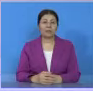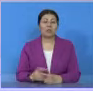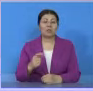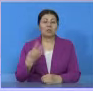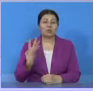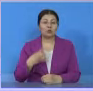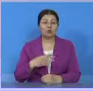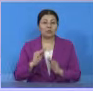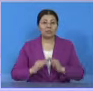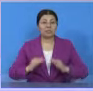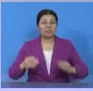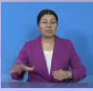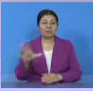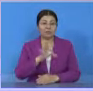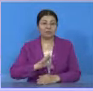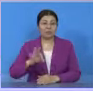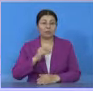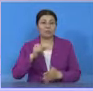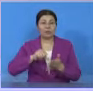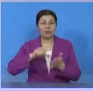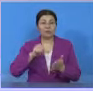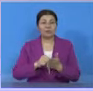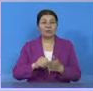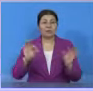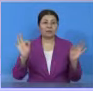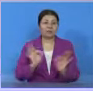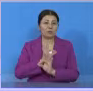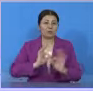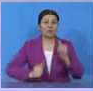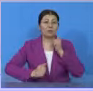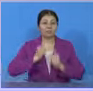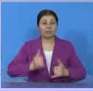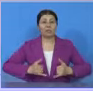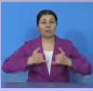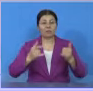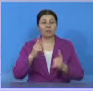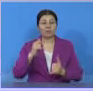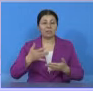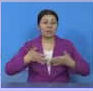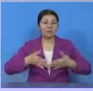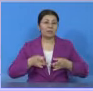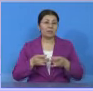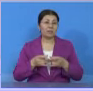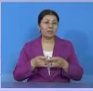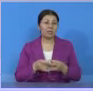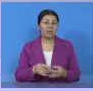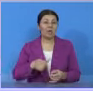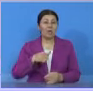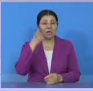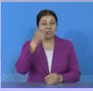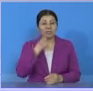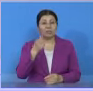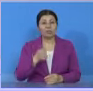140 талантливых детей со всей области приняли участие в музыкальном конкурсе, посвященном столетию знаменитой оперной и эстрадной певицы